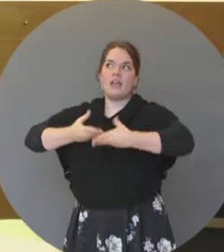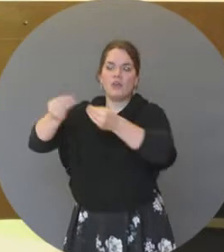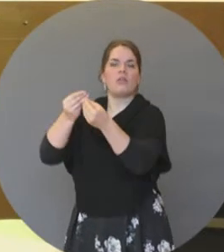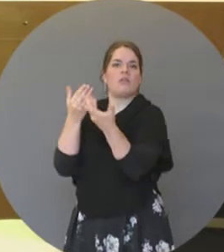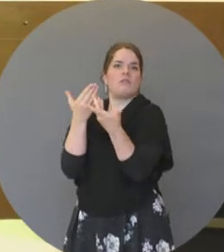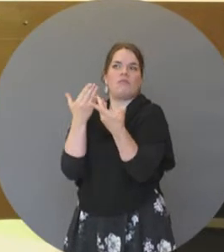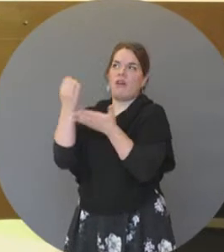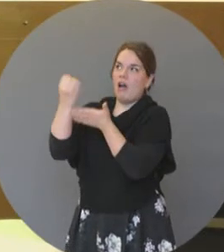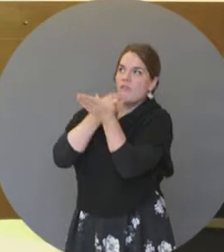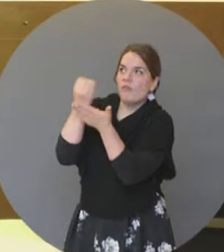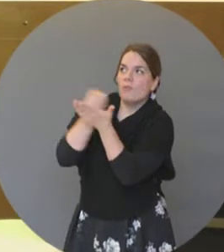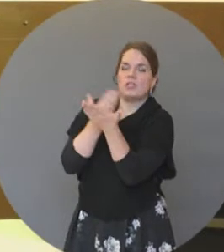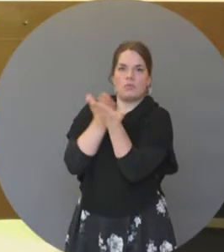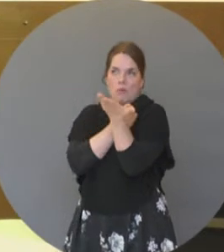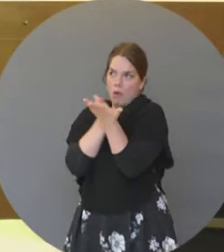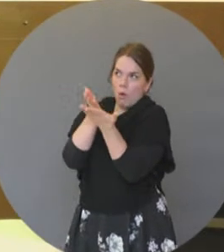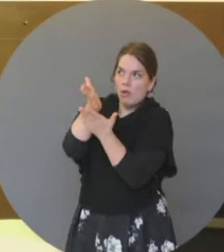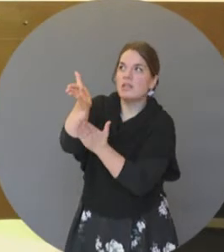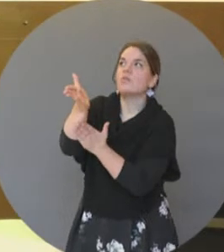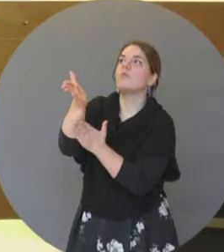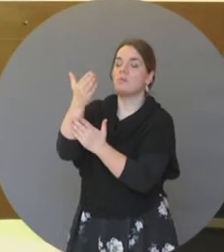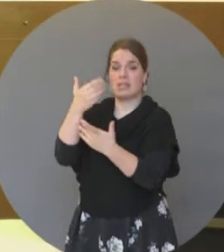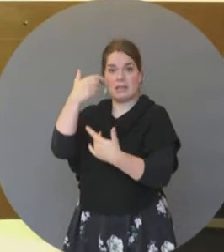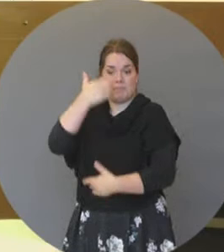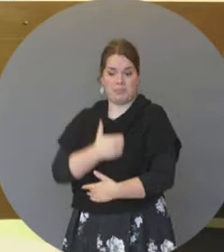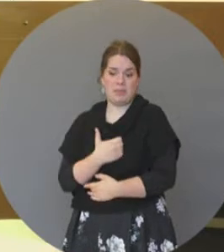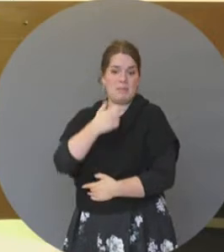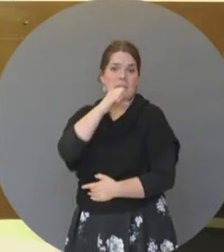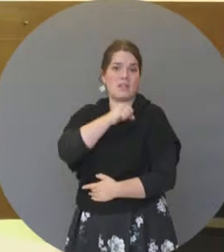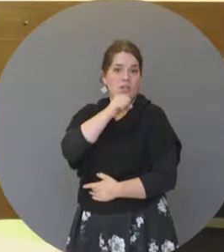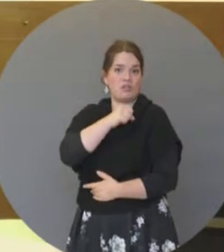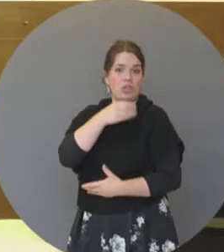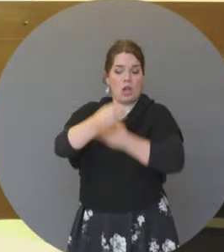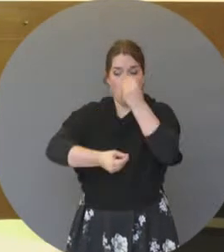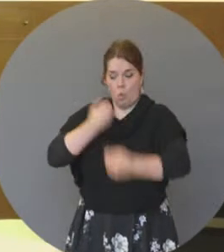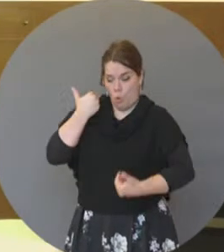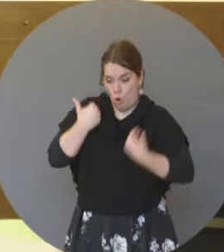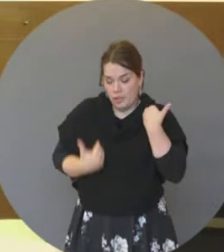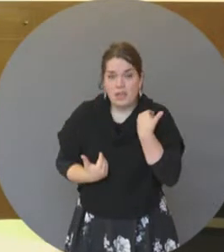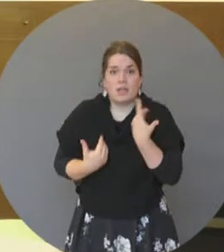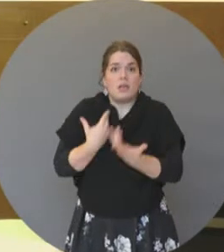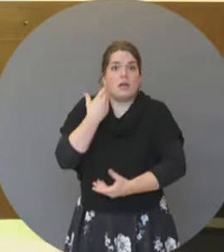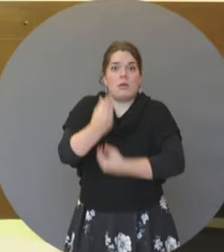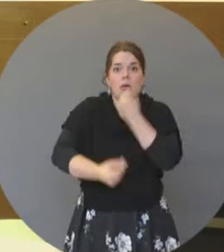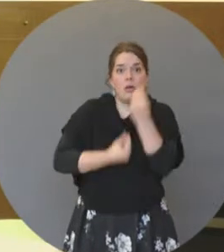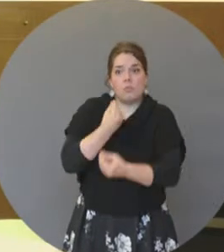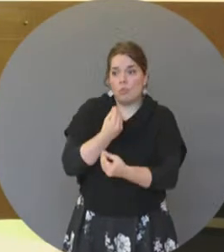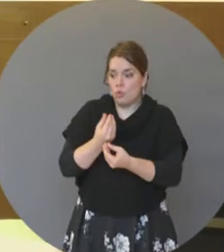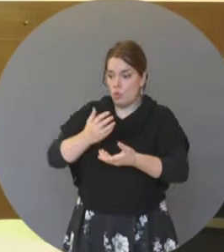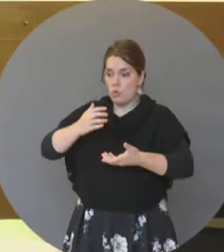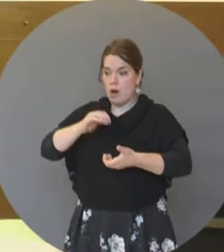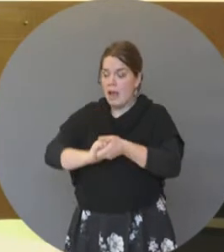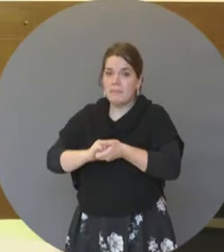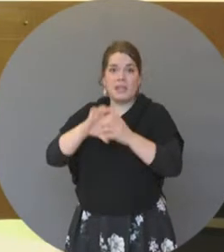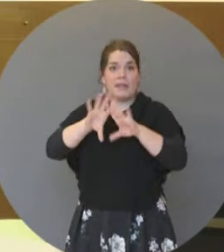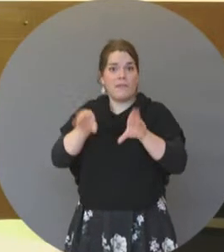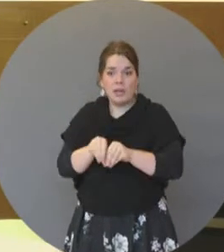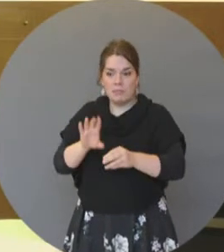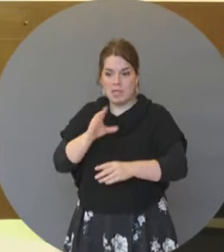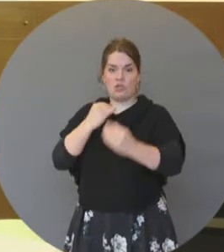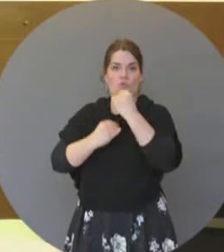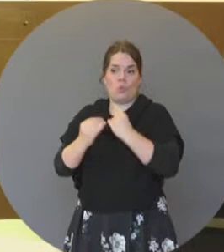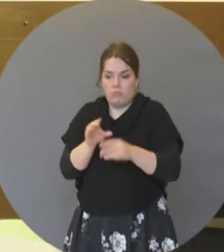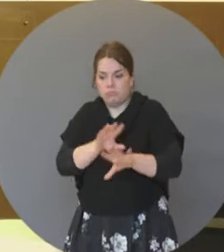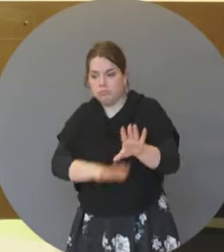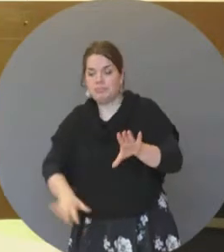et d'orientation près des personnes âgées des personnes en situation de handicap et de leurs proches aidants mais aussi